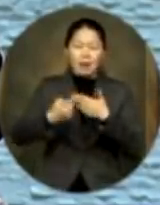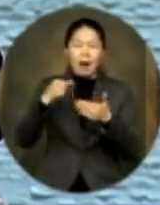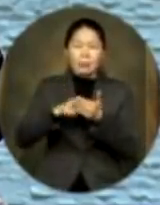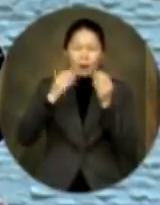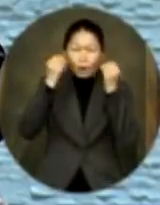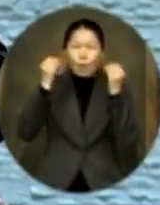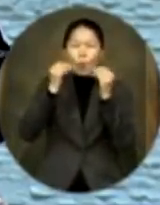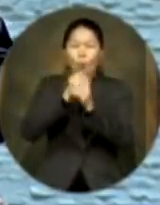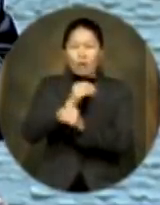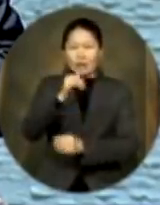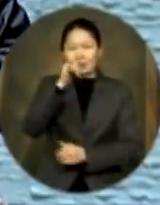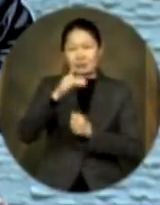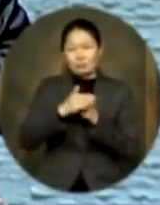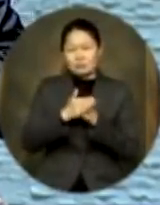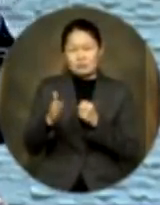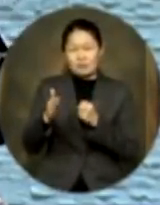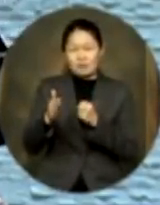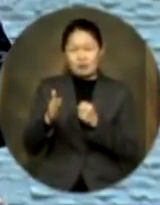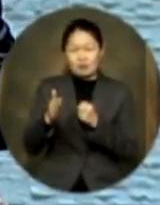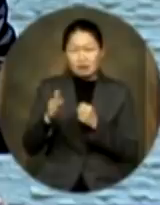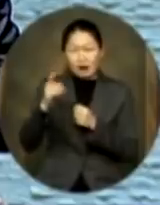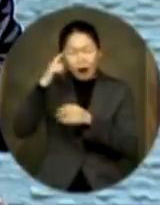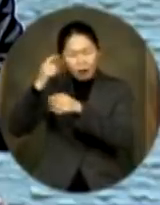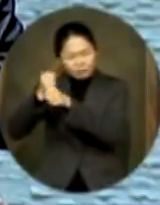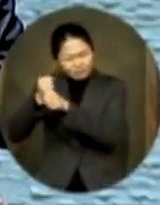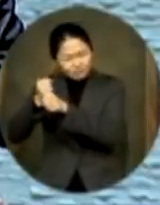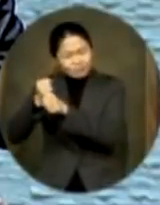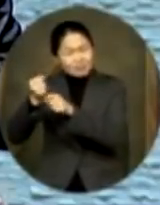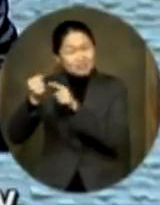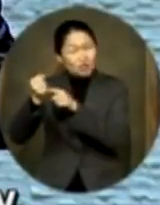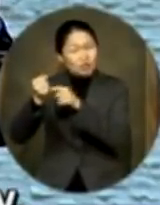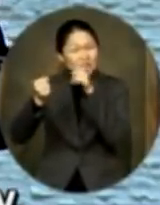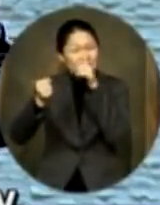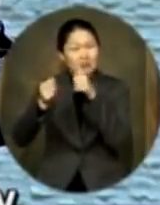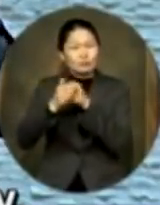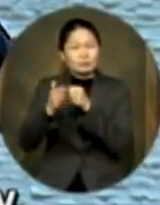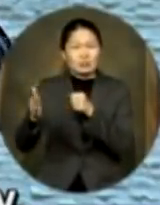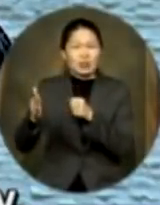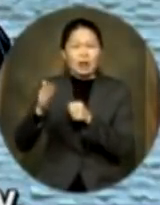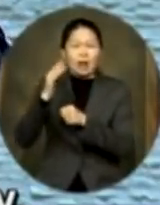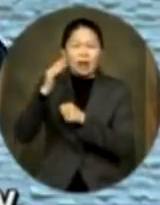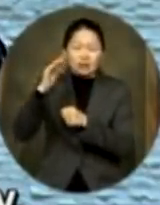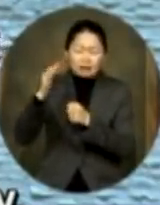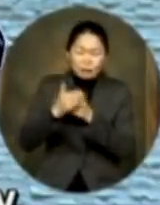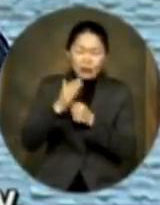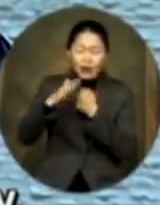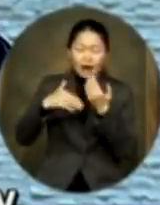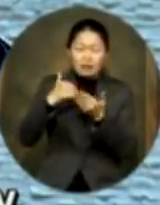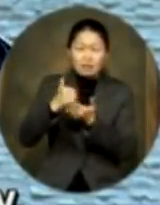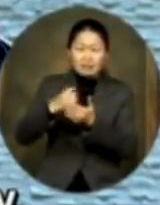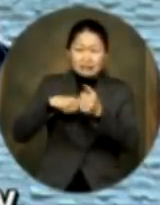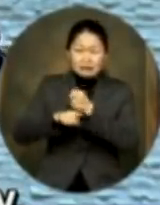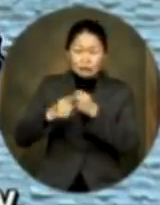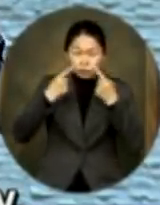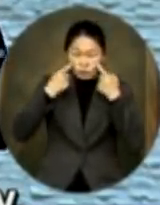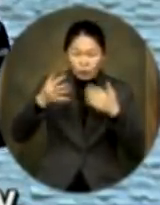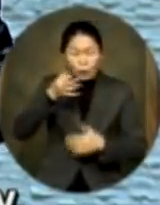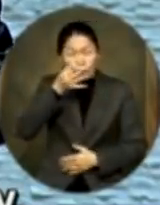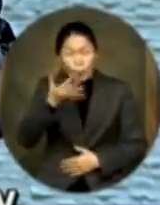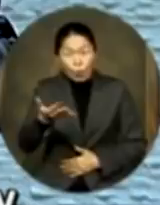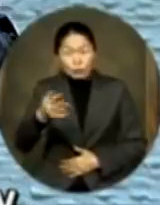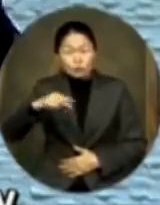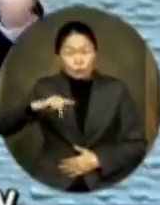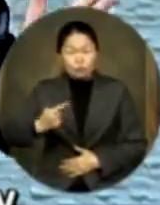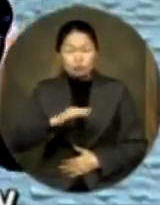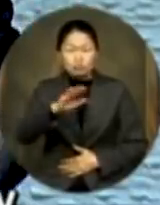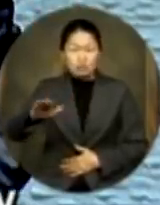때문입니다 아 선입관이 있는 거죠 그래서 하나님의 뜻을 주님이 분명하게 보여 주셔도 우리가